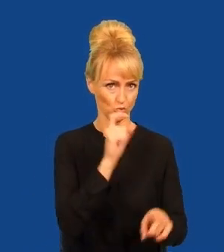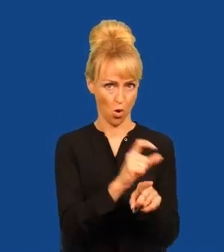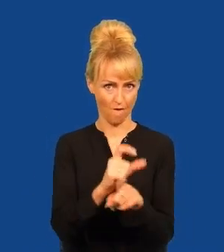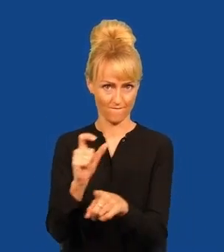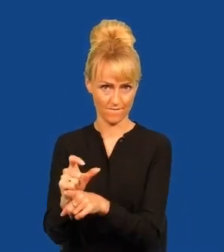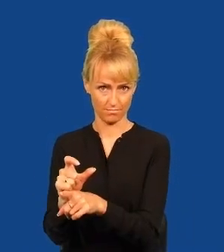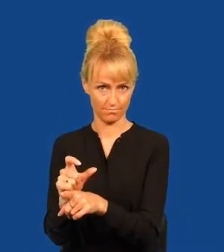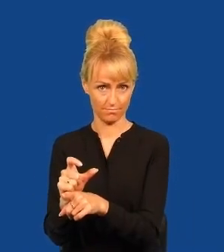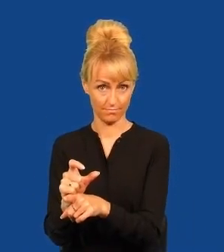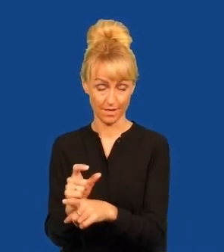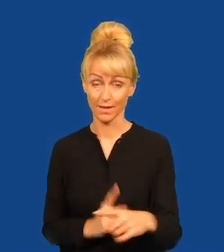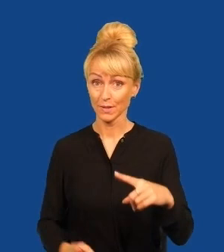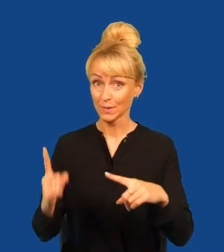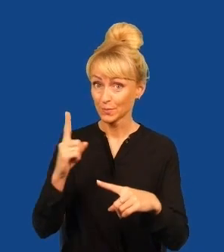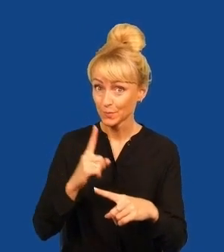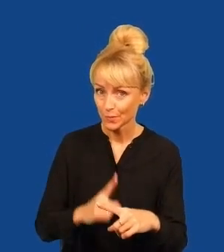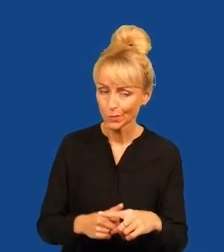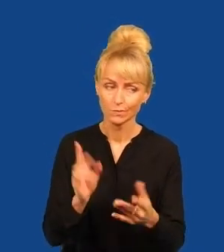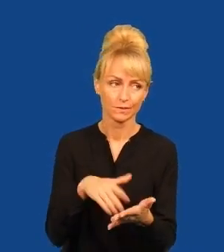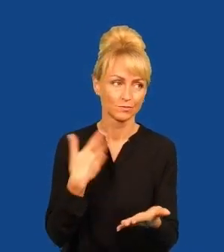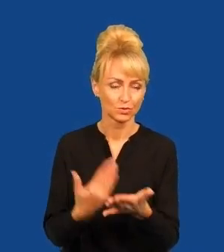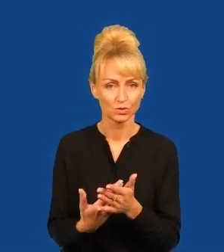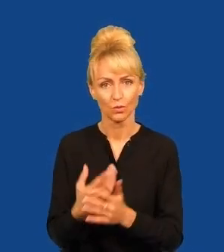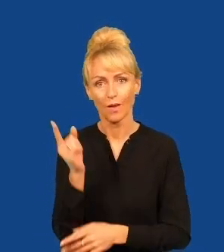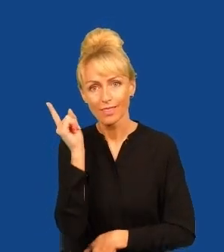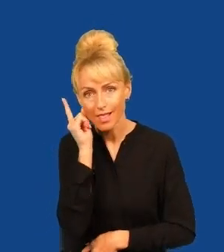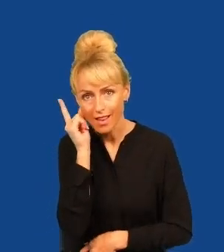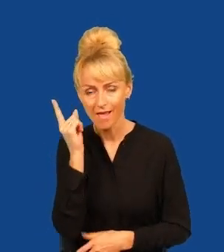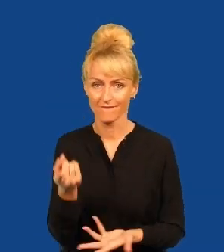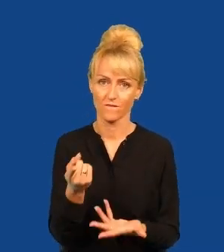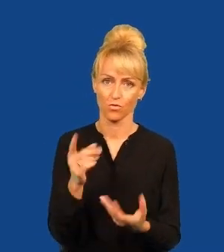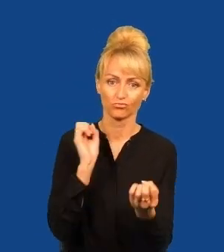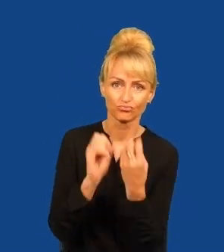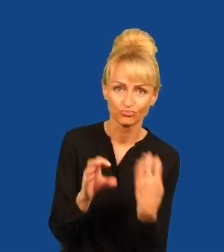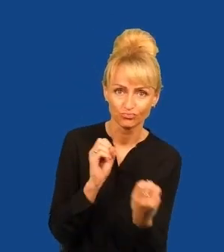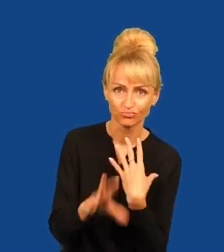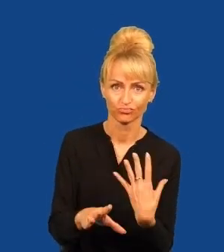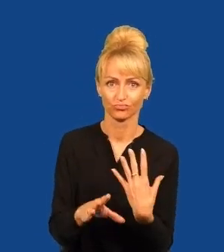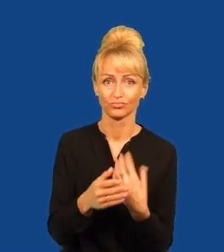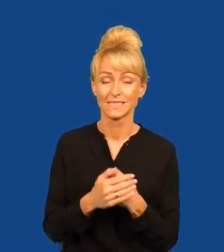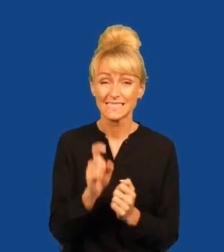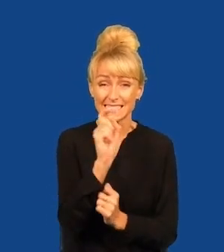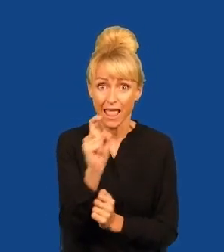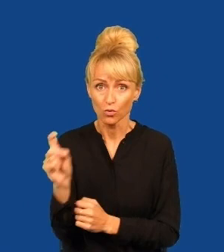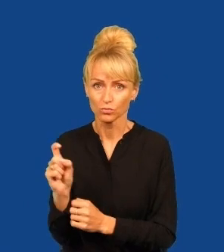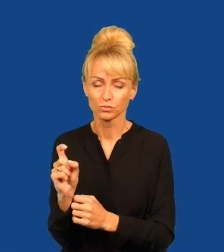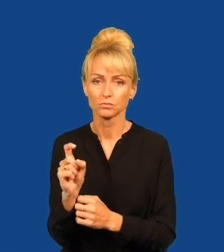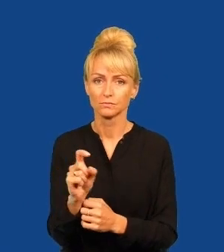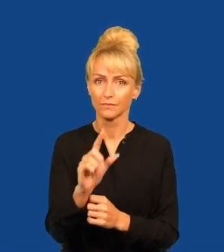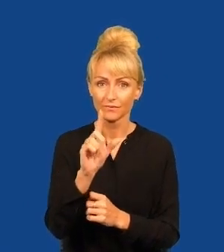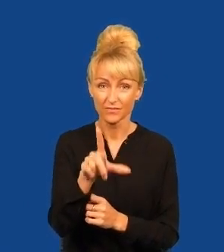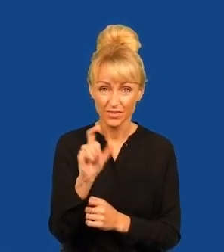obecnej komunikacji, tego co robimy przez telefony, czyli co sekundę wysyłamy 270 tysięcy